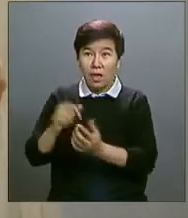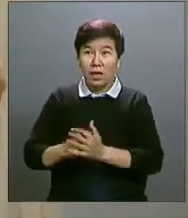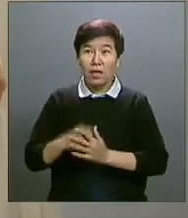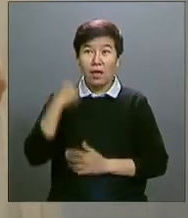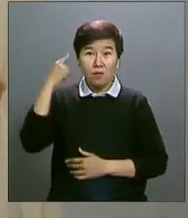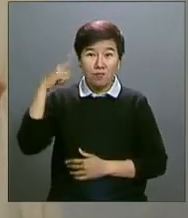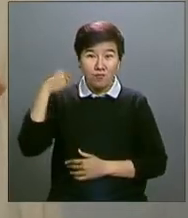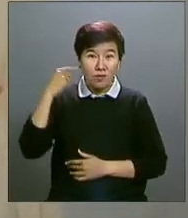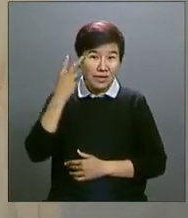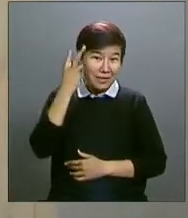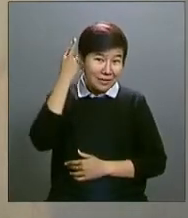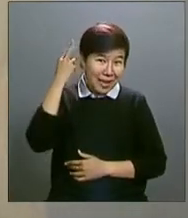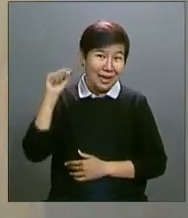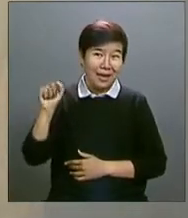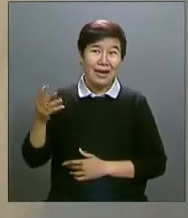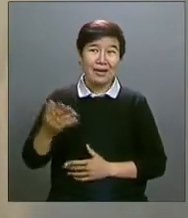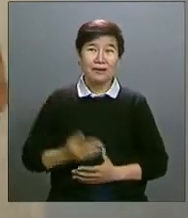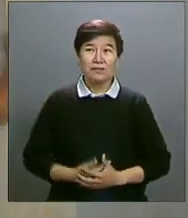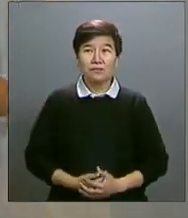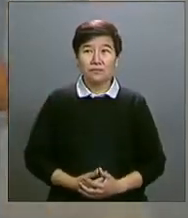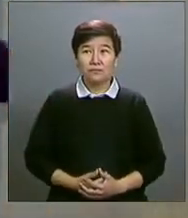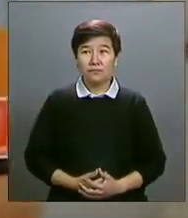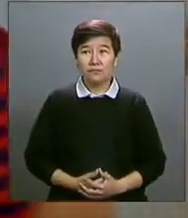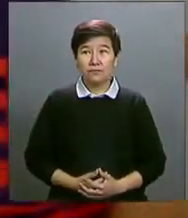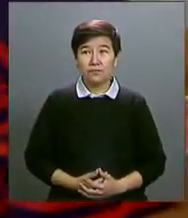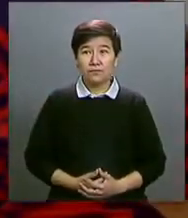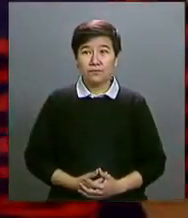มรองทรงแบบผู้ชายนั้นเป็นหญิงสาวค่ะ